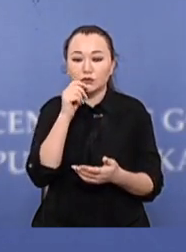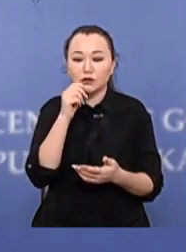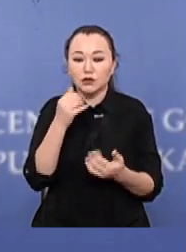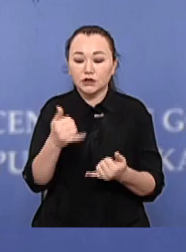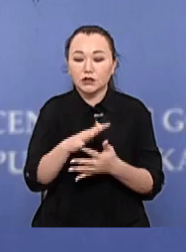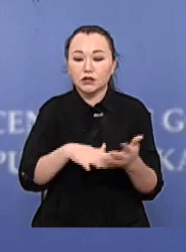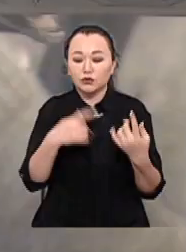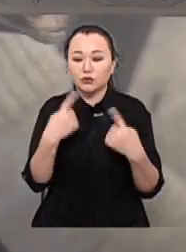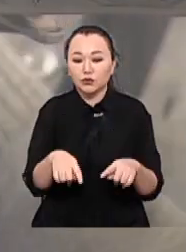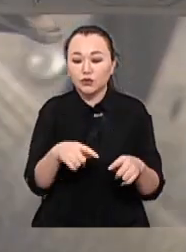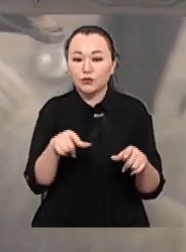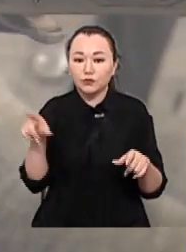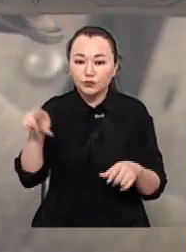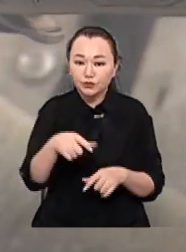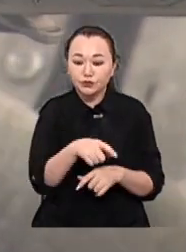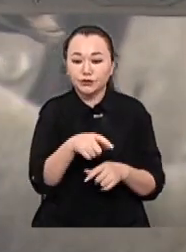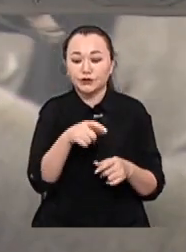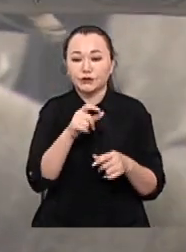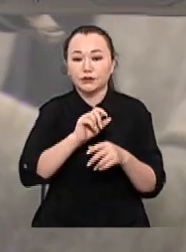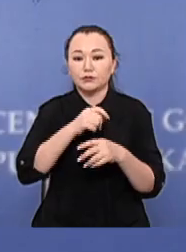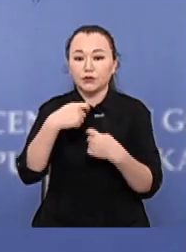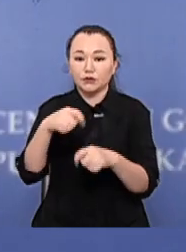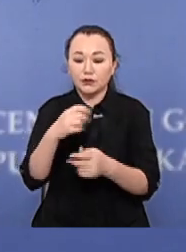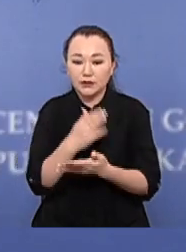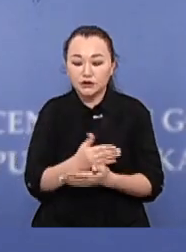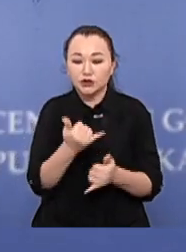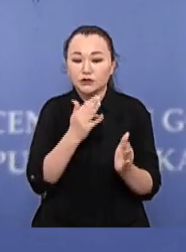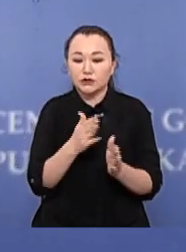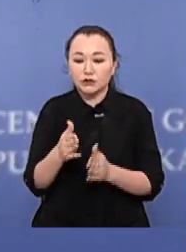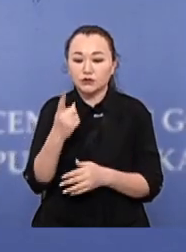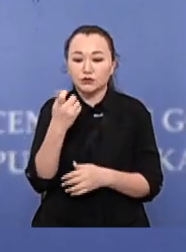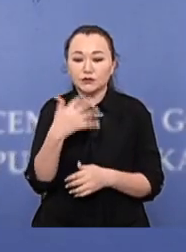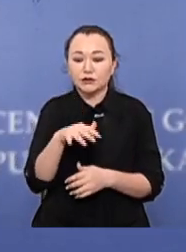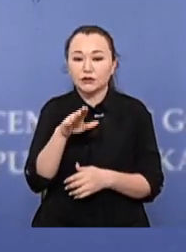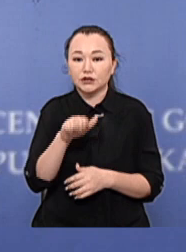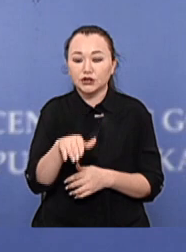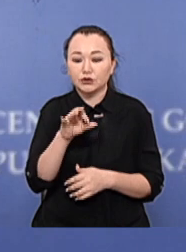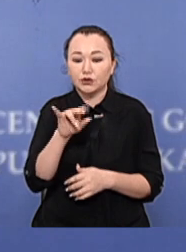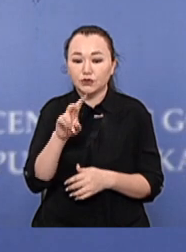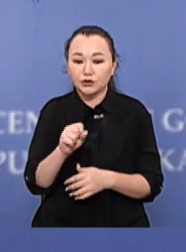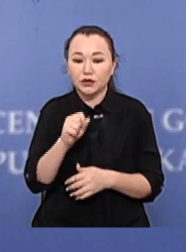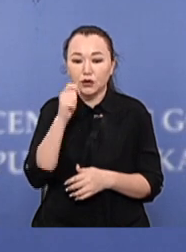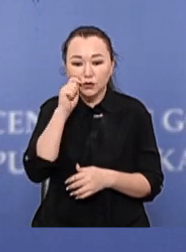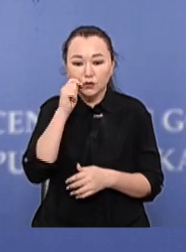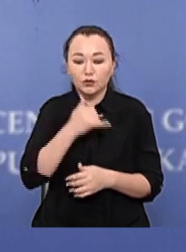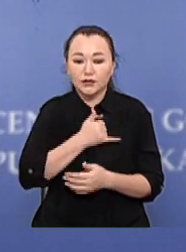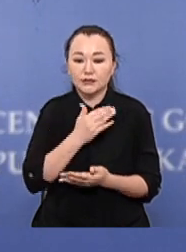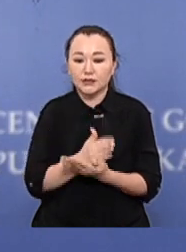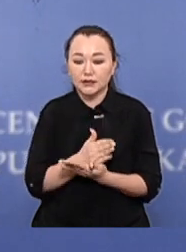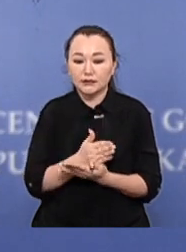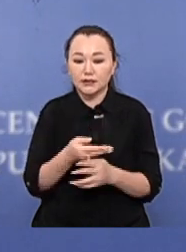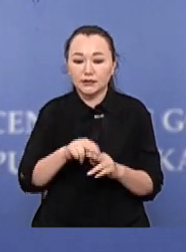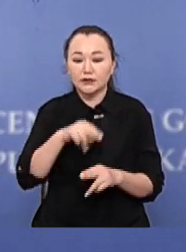енді басқа каналдармен экспорттаған. Қазіргі уақытта тұрақты 150 мың тонна пияз біздерде бар.